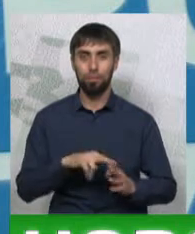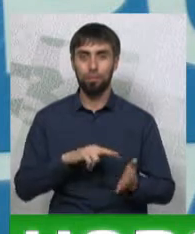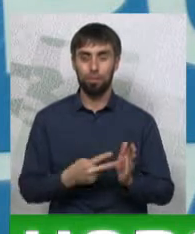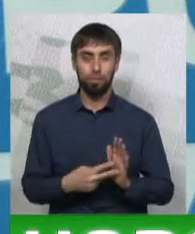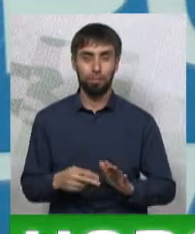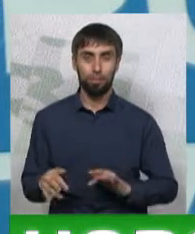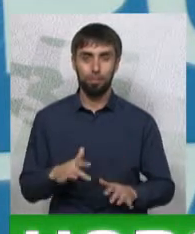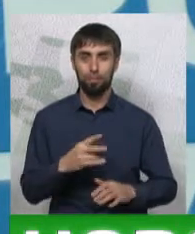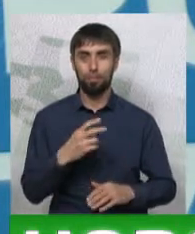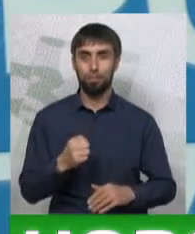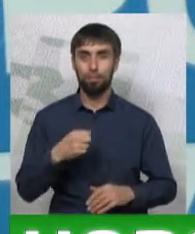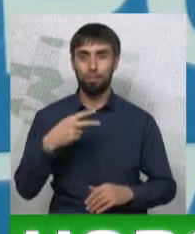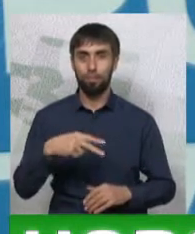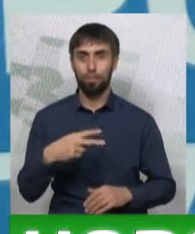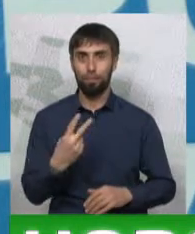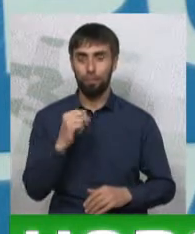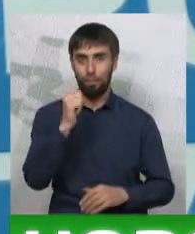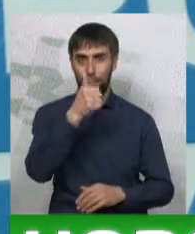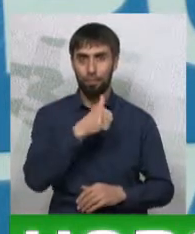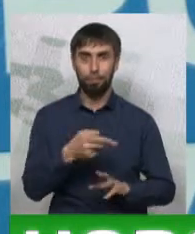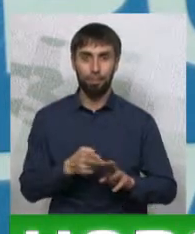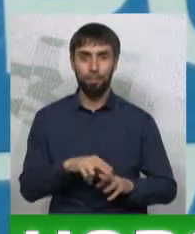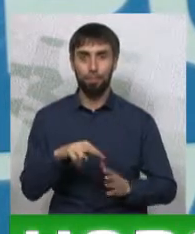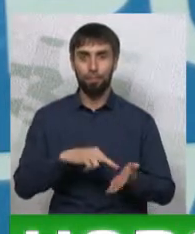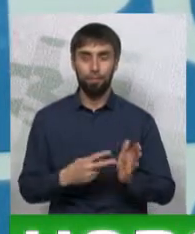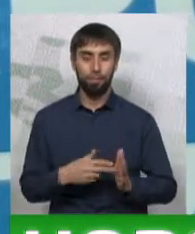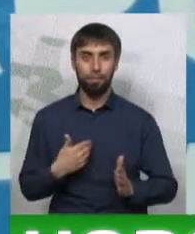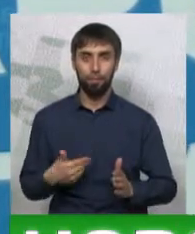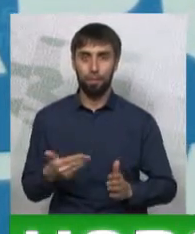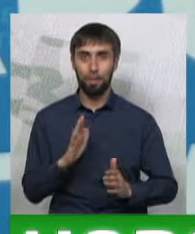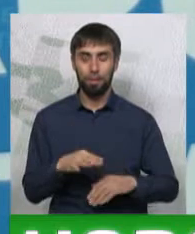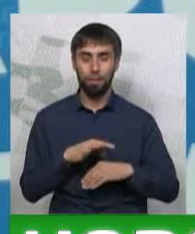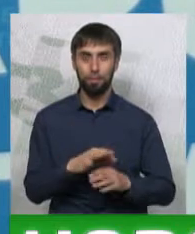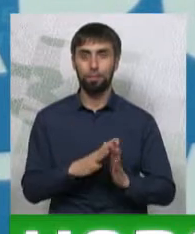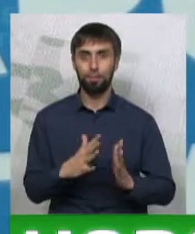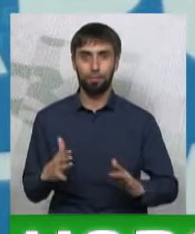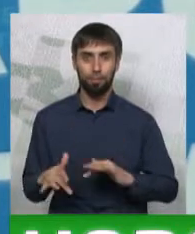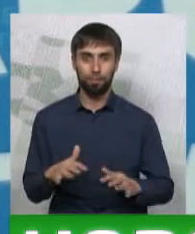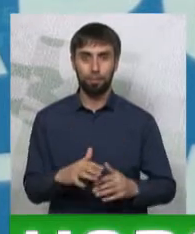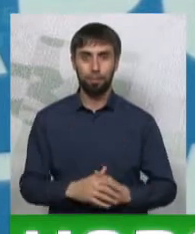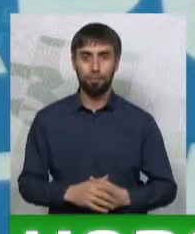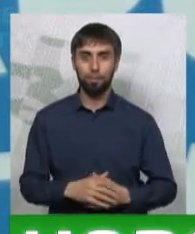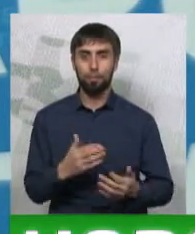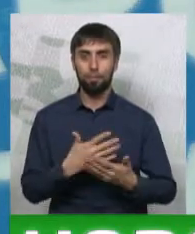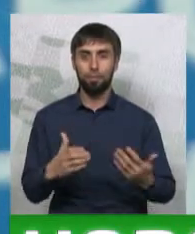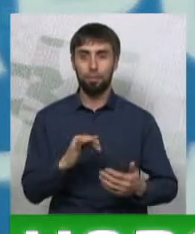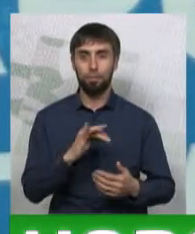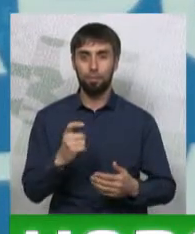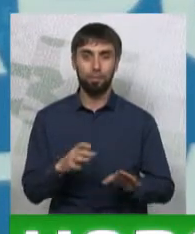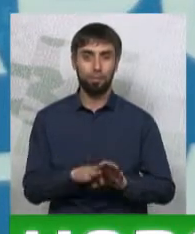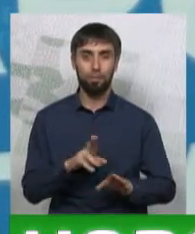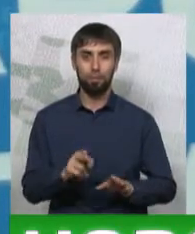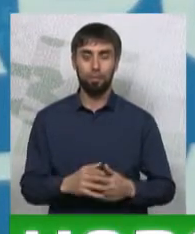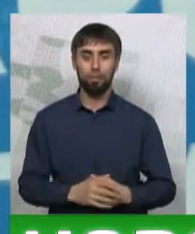подготовлен план мероприятий на 2022 год. По этому плану мы будем проводить обширные мероприятия в разных сферах, таких